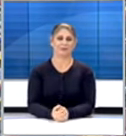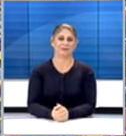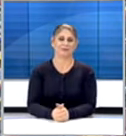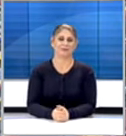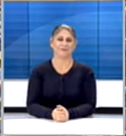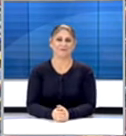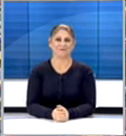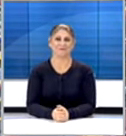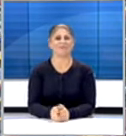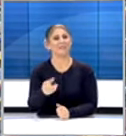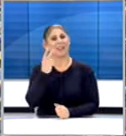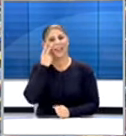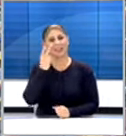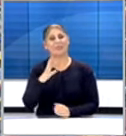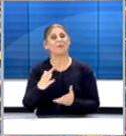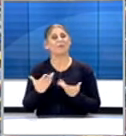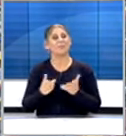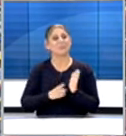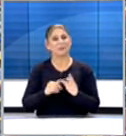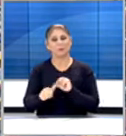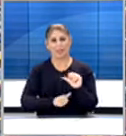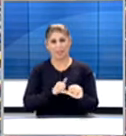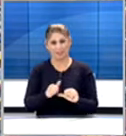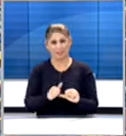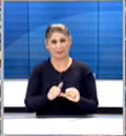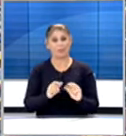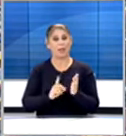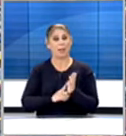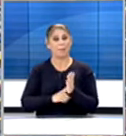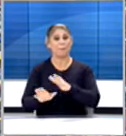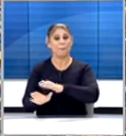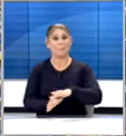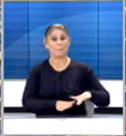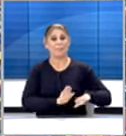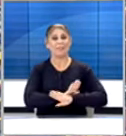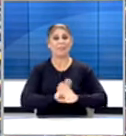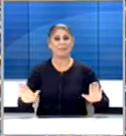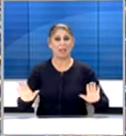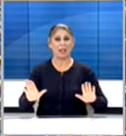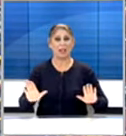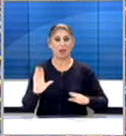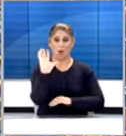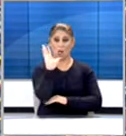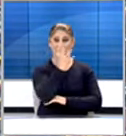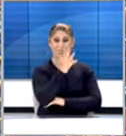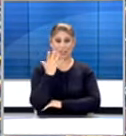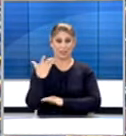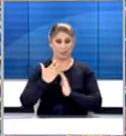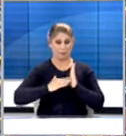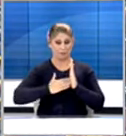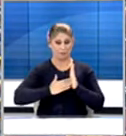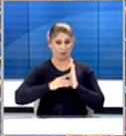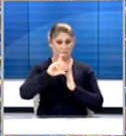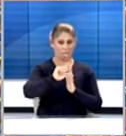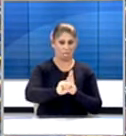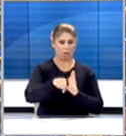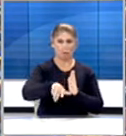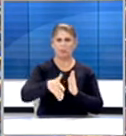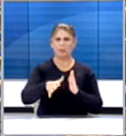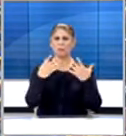τι πρέπει να αλλάξει. Πρέπει να βάλουμε τέλος στην αποδυνάμωση των δασικών υπηρεσιών που σήμερα διαθέτουν γύρω στους